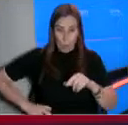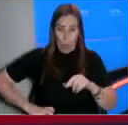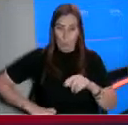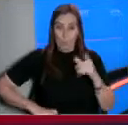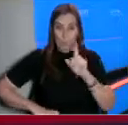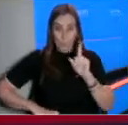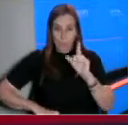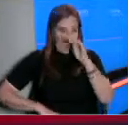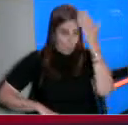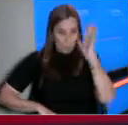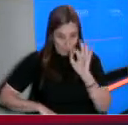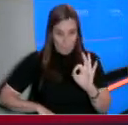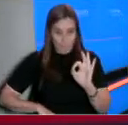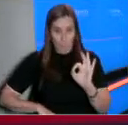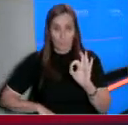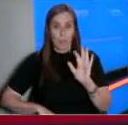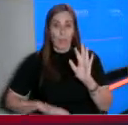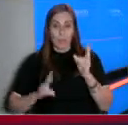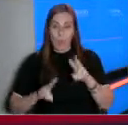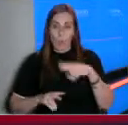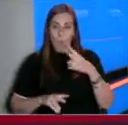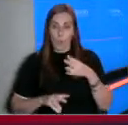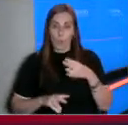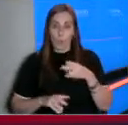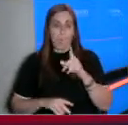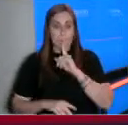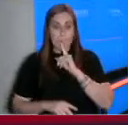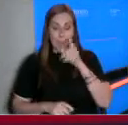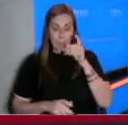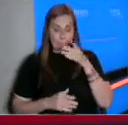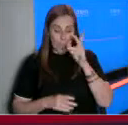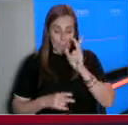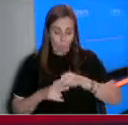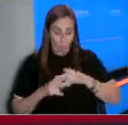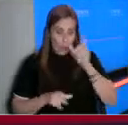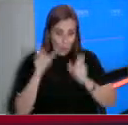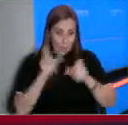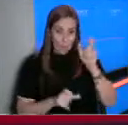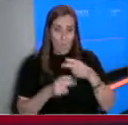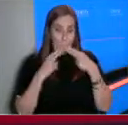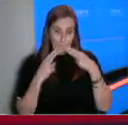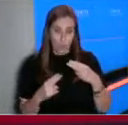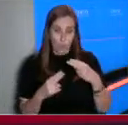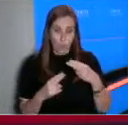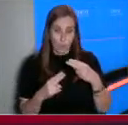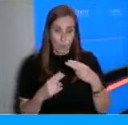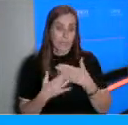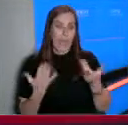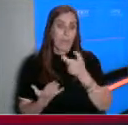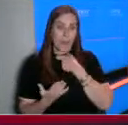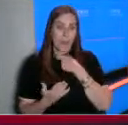עניין מופרך, אוקיי? ויכולה להיות אצל מעט מהחולים לעתים פתרון בלית